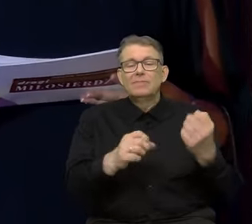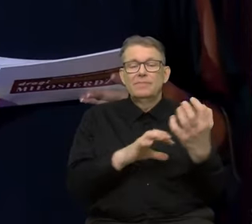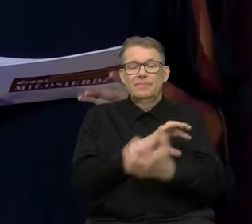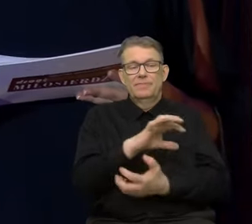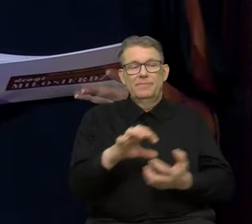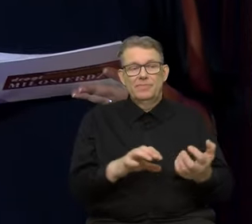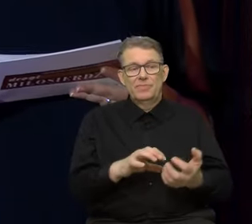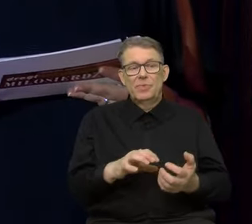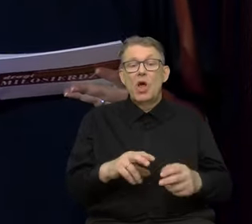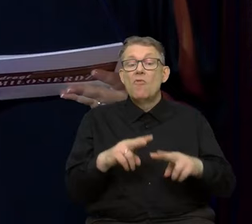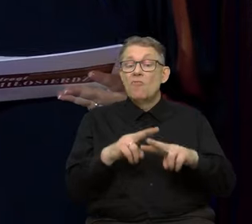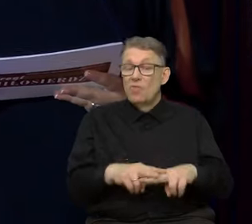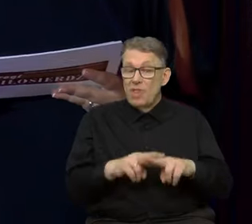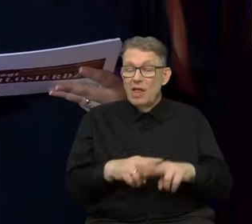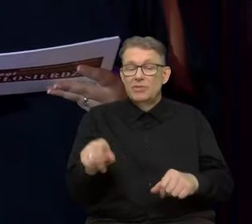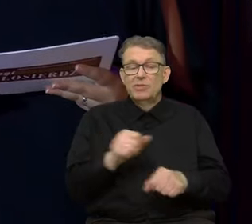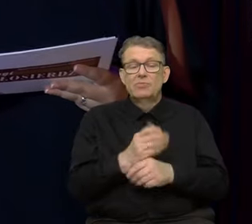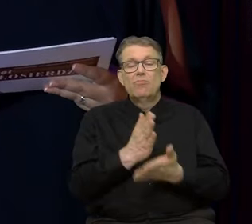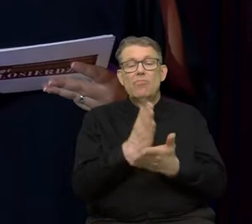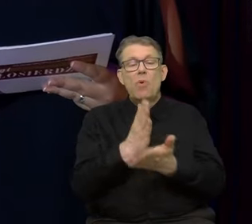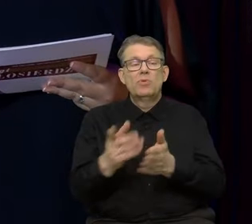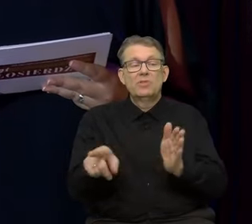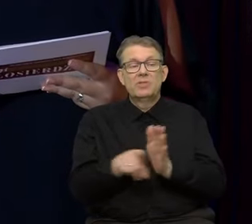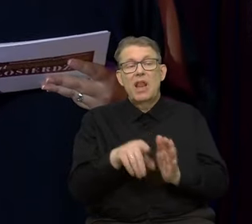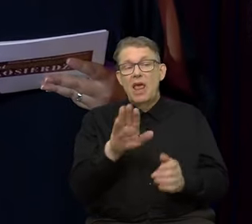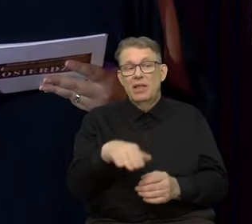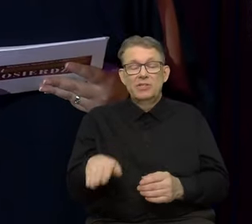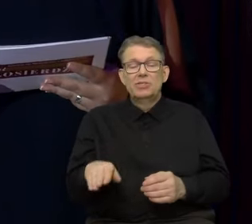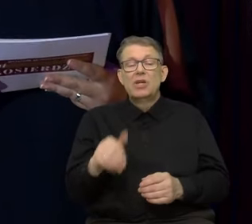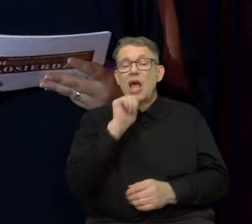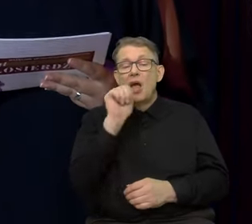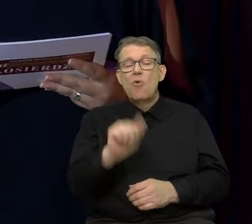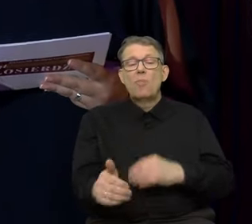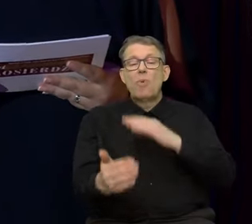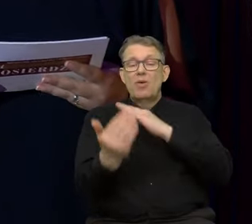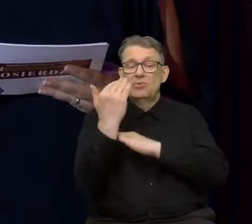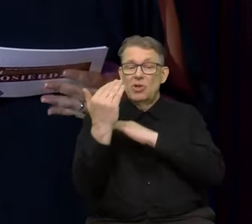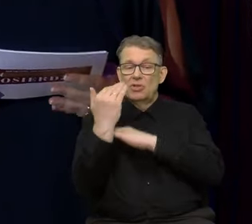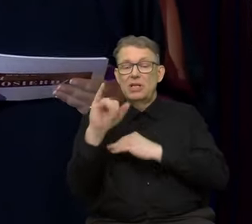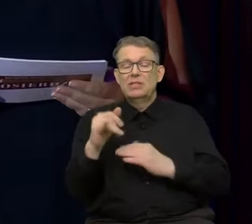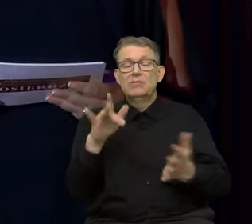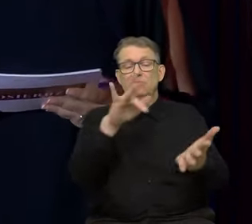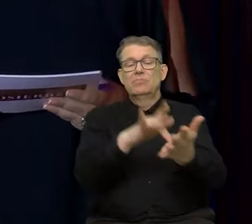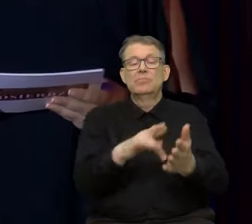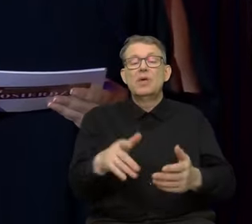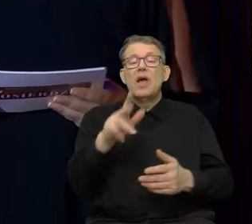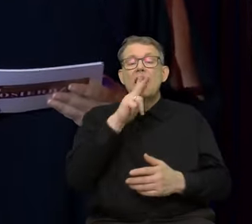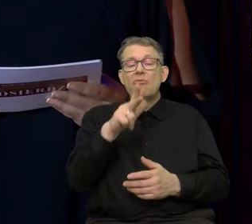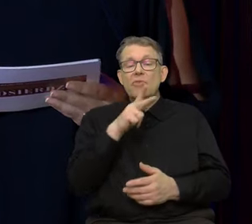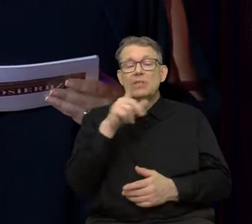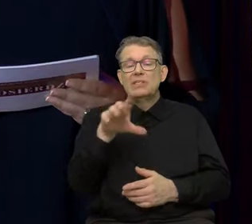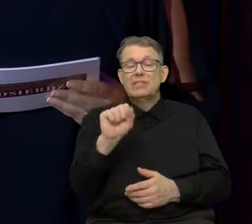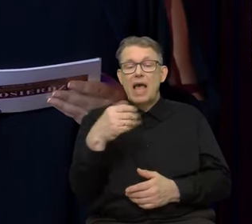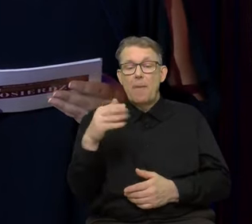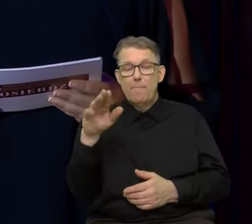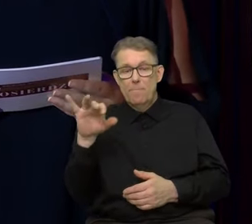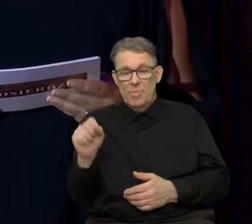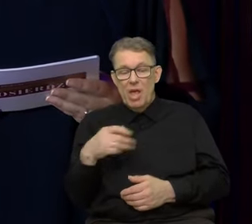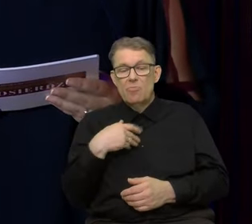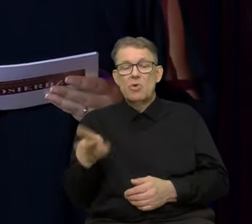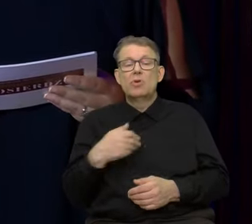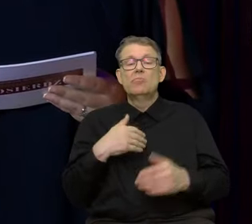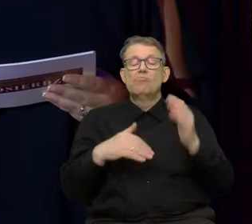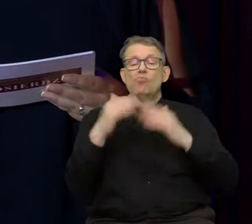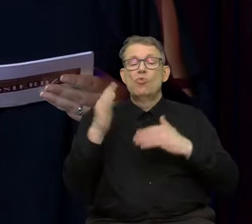Fundacja zajmuje się pomocą dzieciom w Europie Wschodniej oraz w Zambii. Pomogła sfinansować budowę